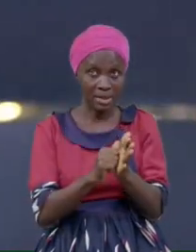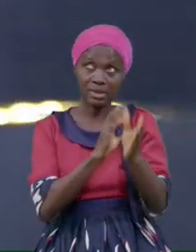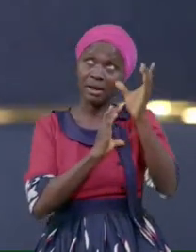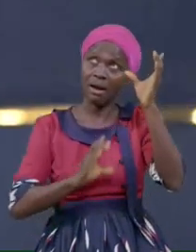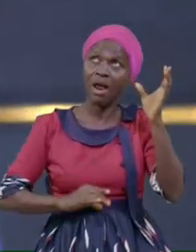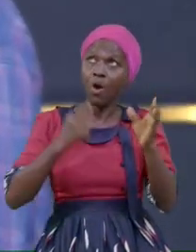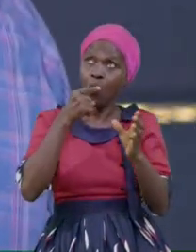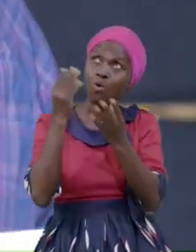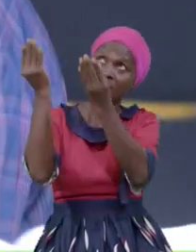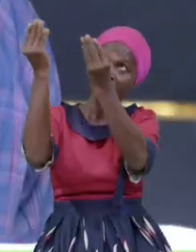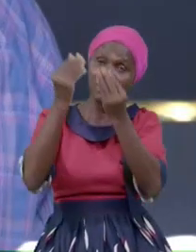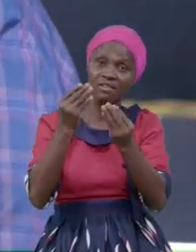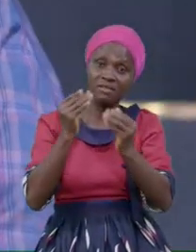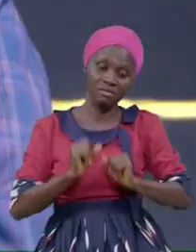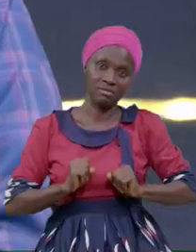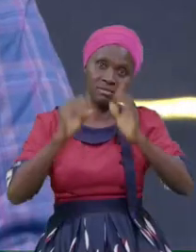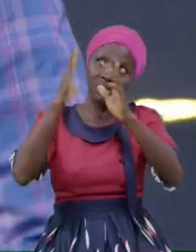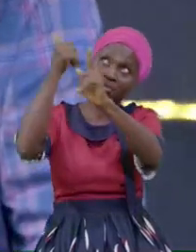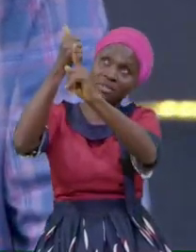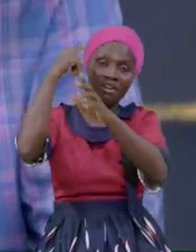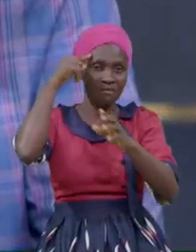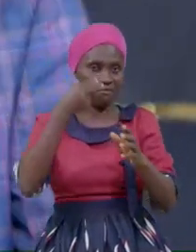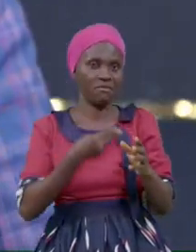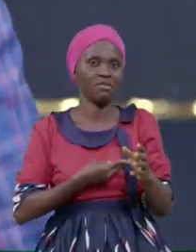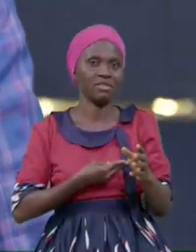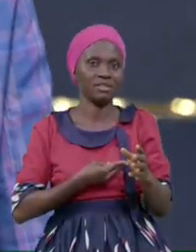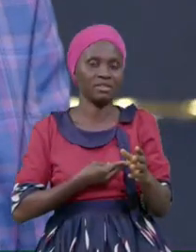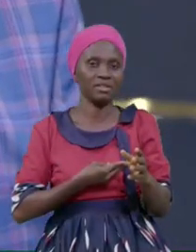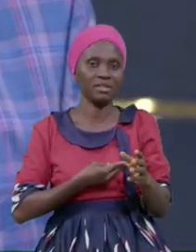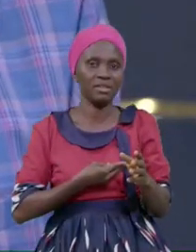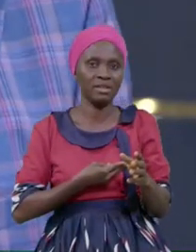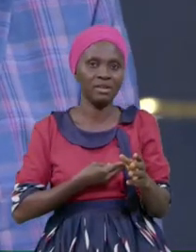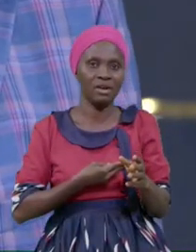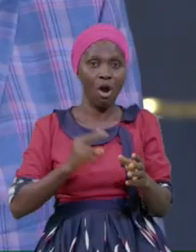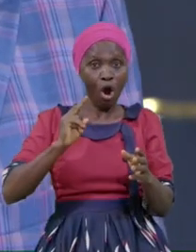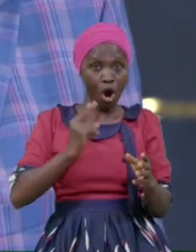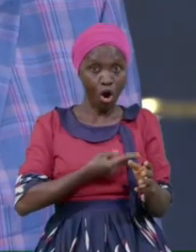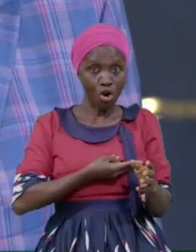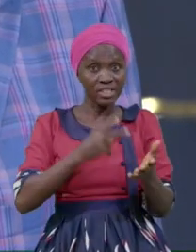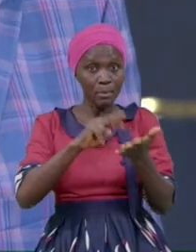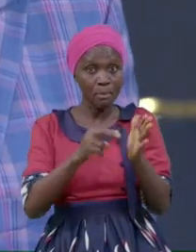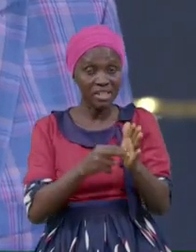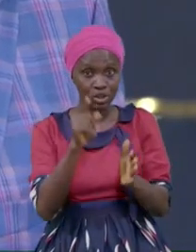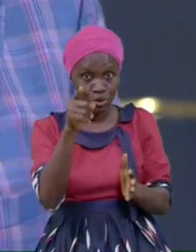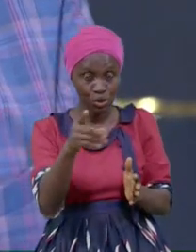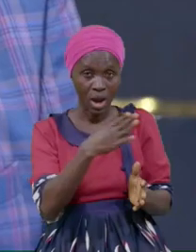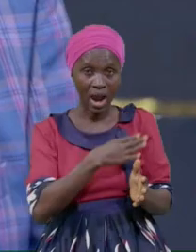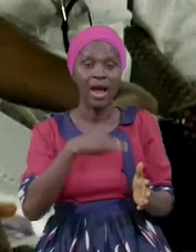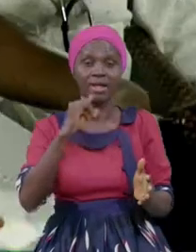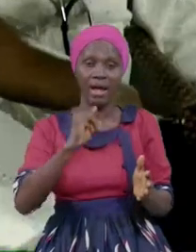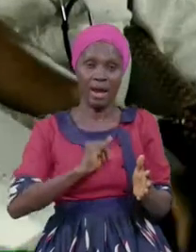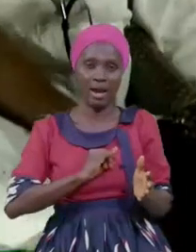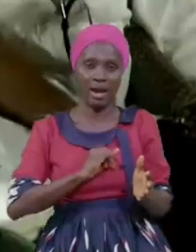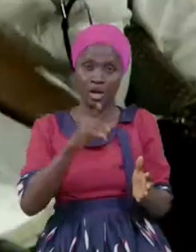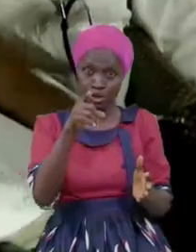nous. Qui s'est donné lui-même pour nous. Pour nous, ça veut dire toi et moi. Toi et